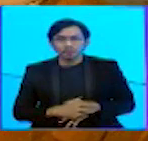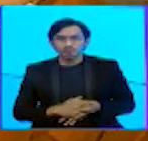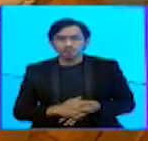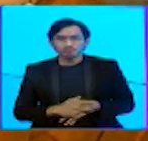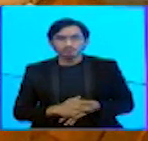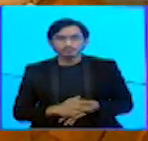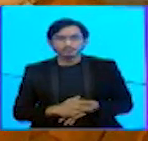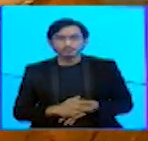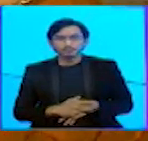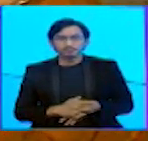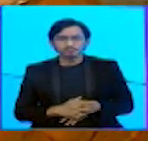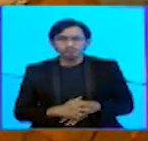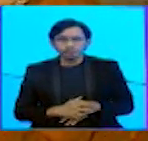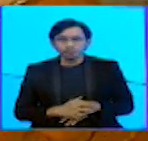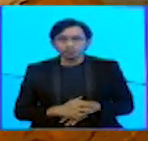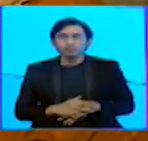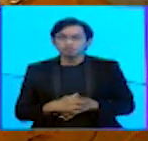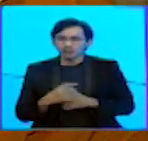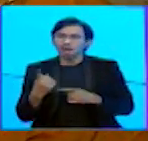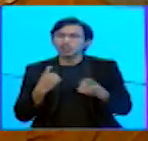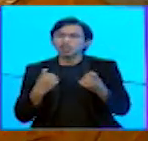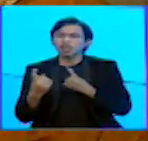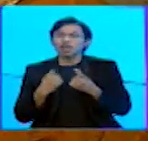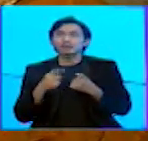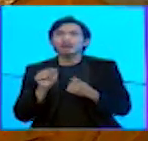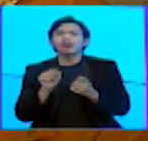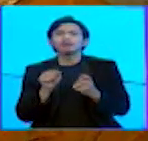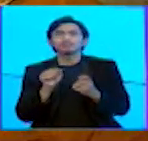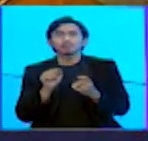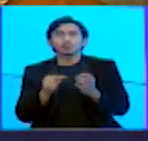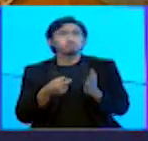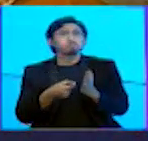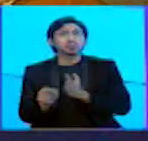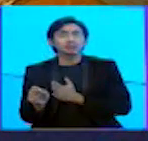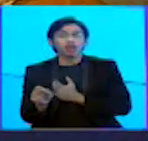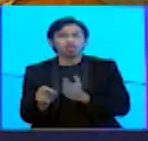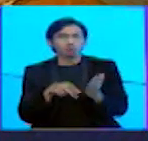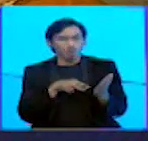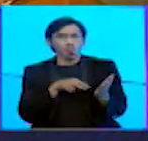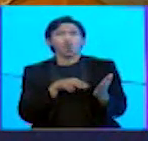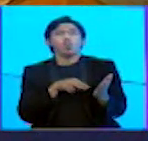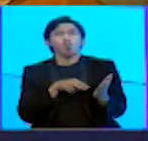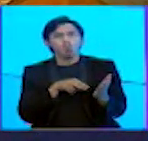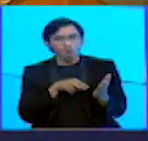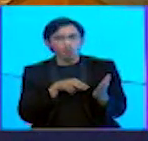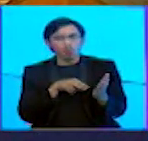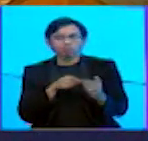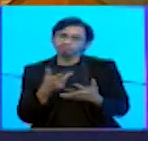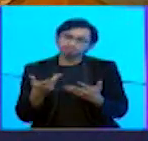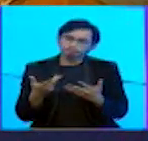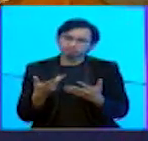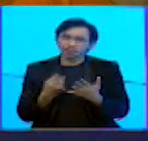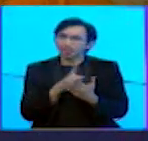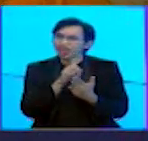ditanyakan kepada saya itu adalah pertama status pernikahan gitu. Kemudian ketika saya jawab saya belum menikah, pertanyaan lanjutannya